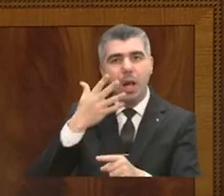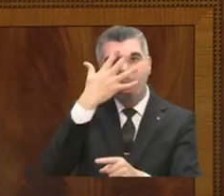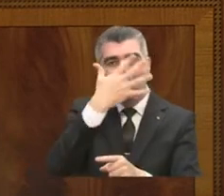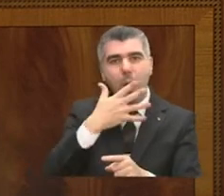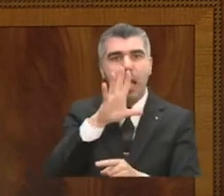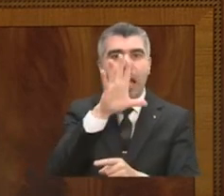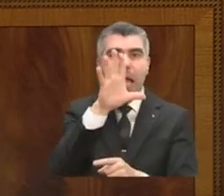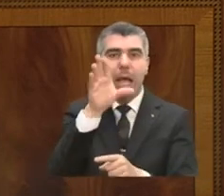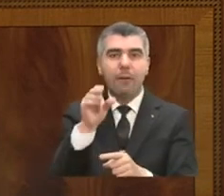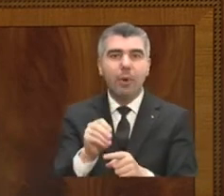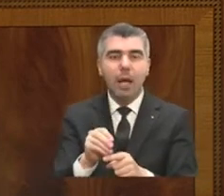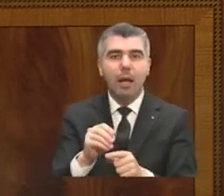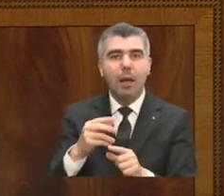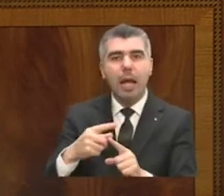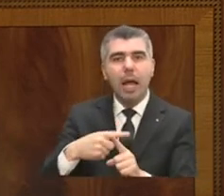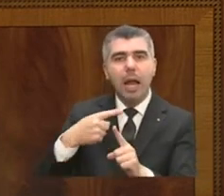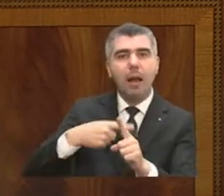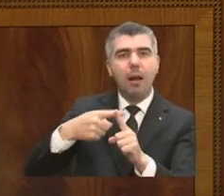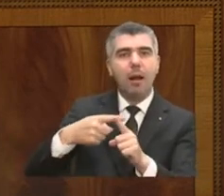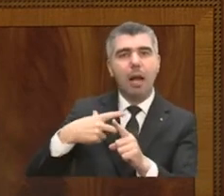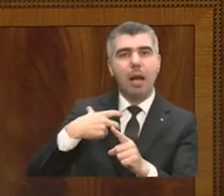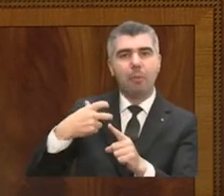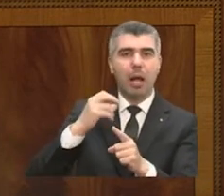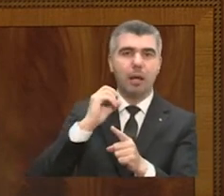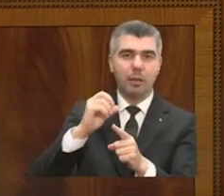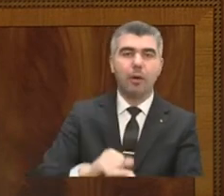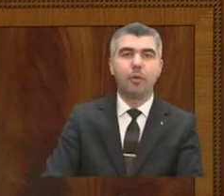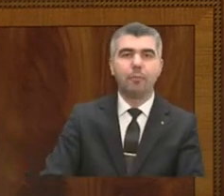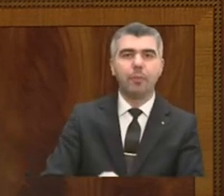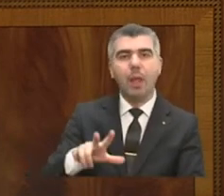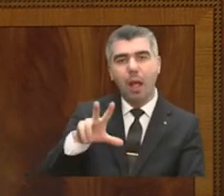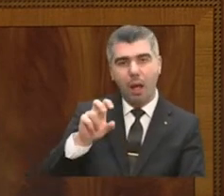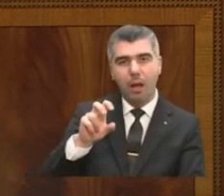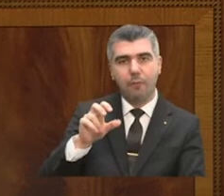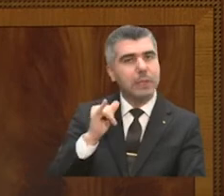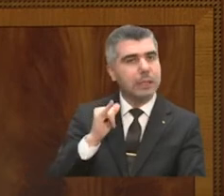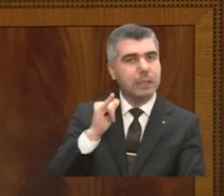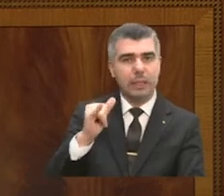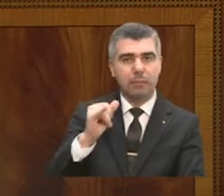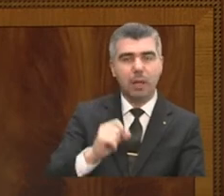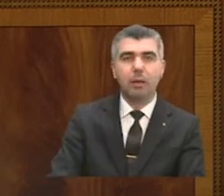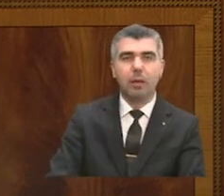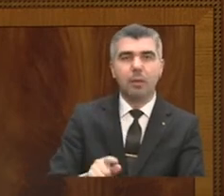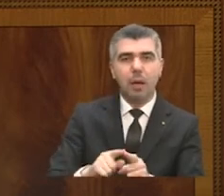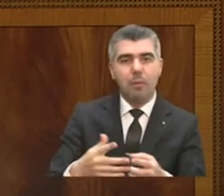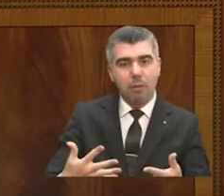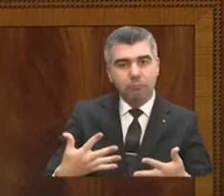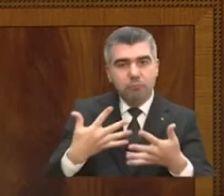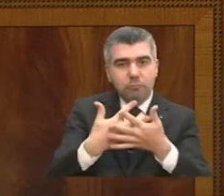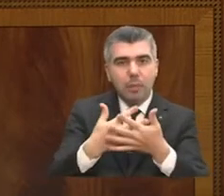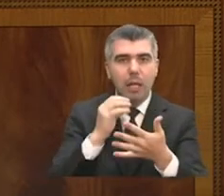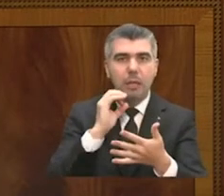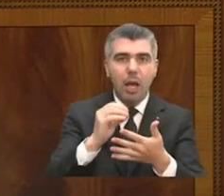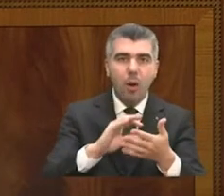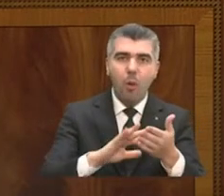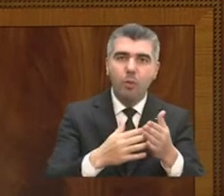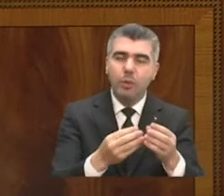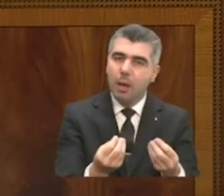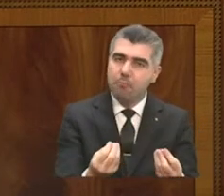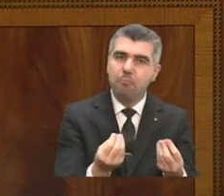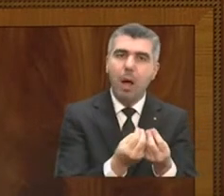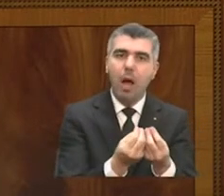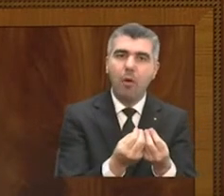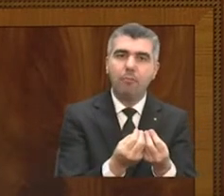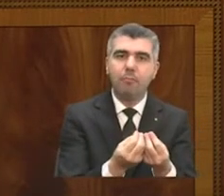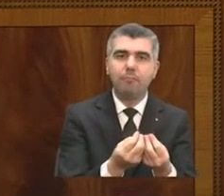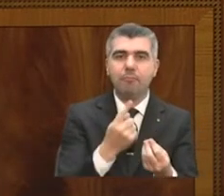pays les valeurs et notamment notre contexte et notre profondeur africaine dans le cadre d'un